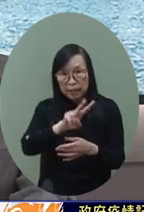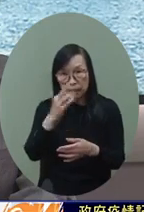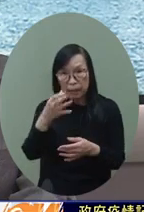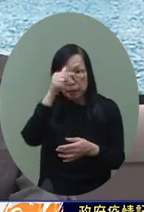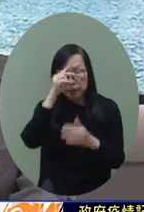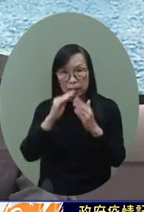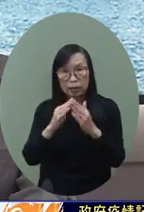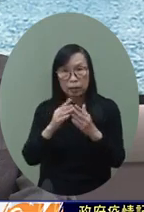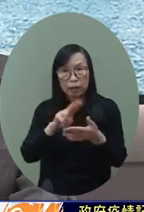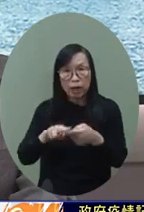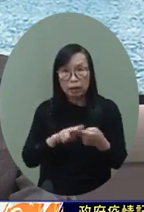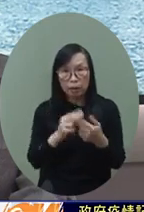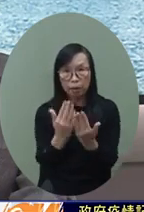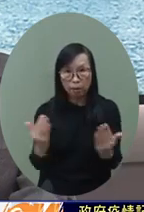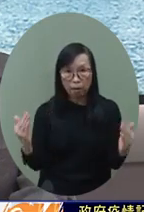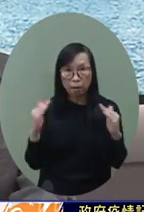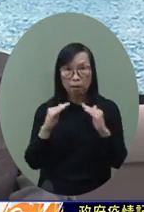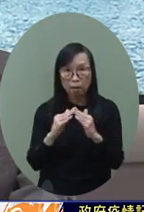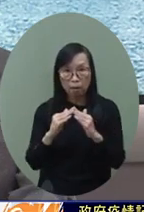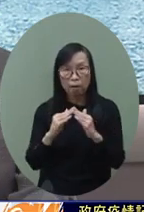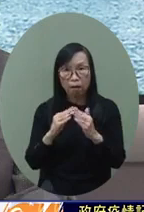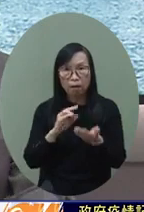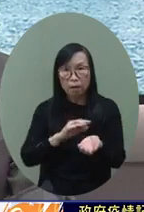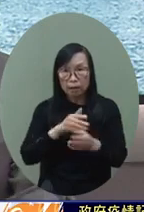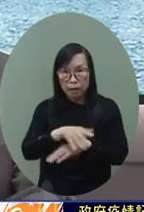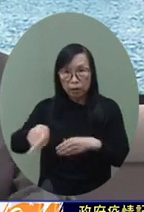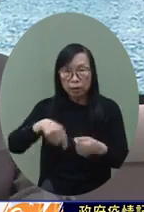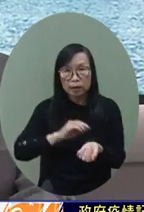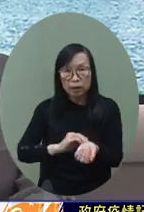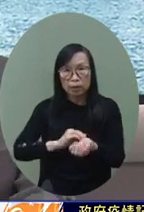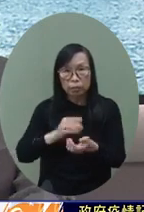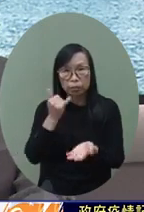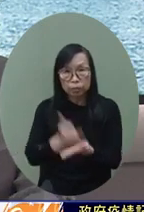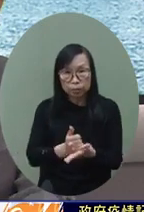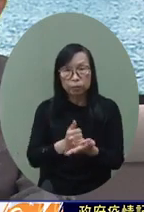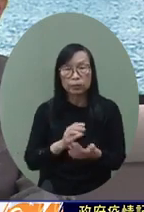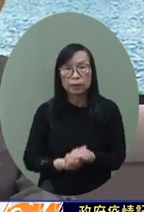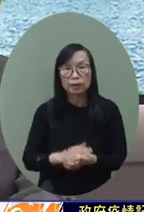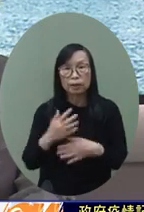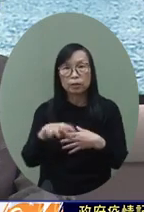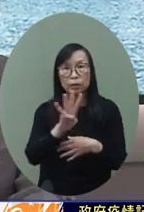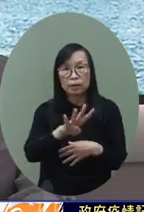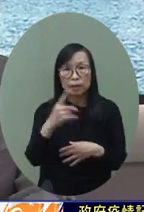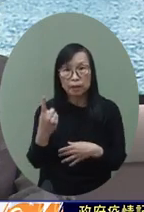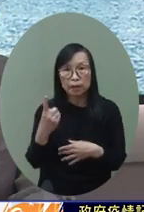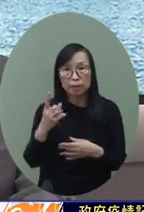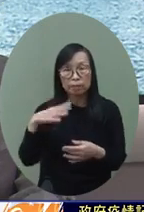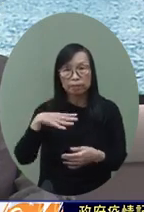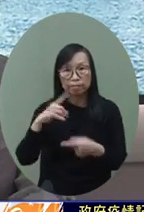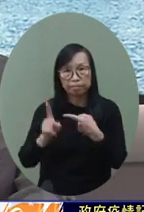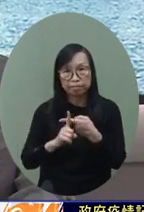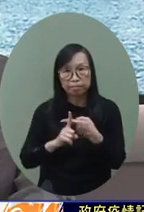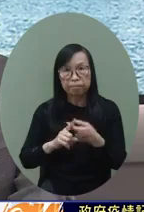醫院同埋亞洲國際博覽館嘅社區治療設施留醫，其中41人情況危